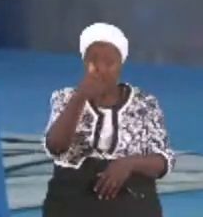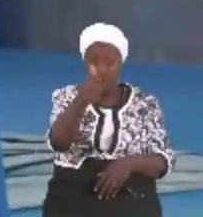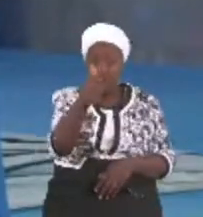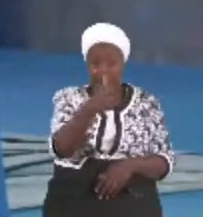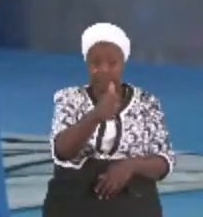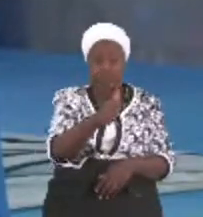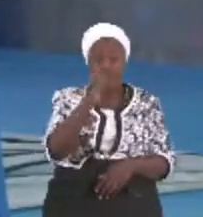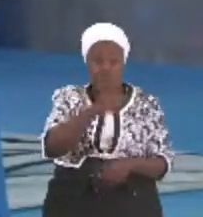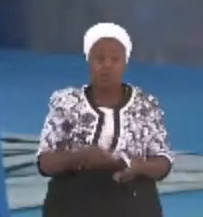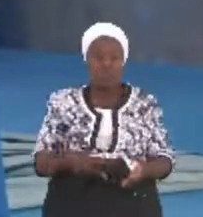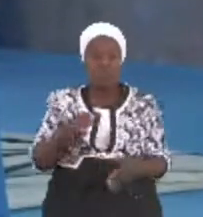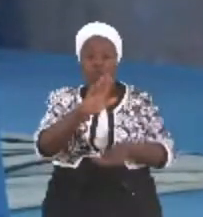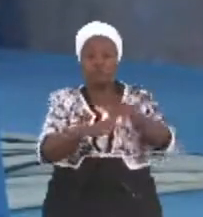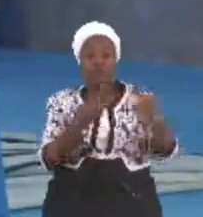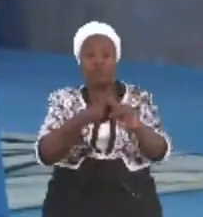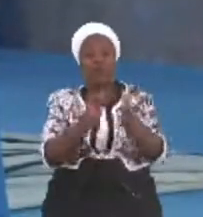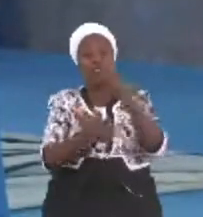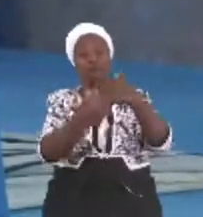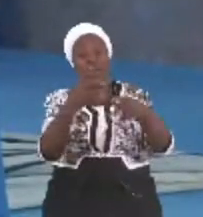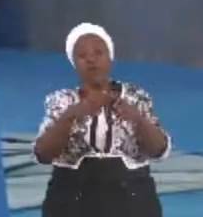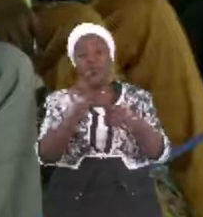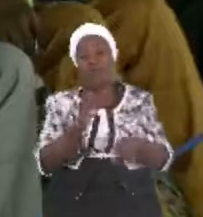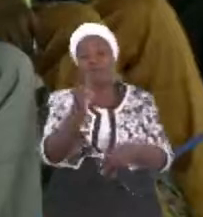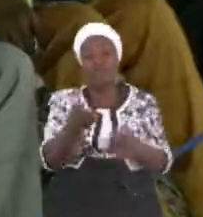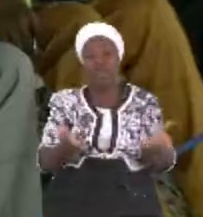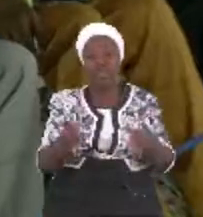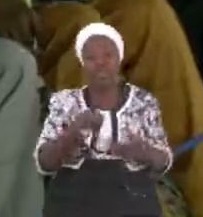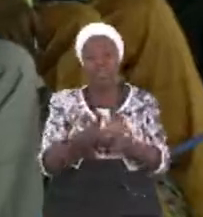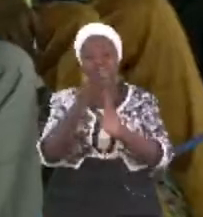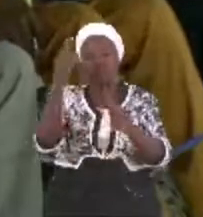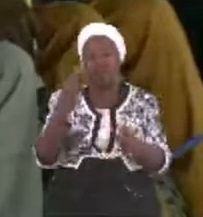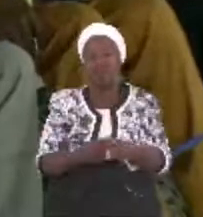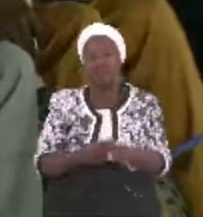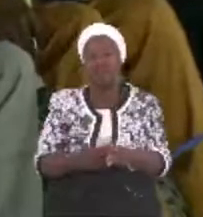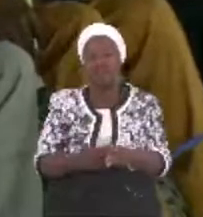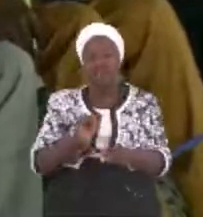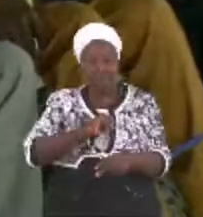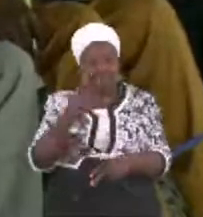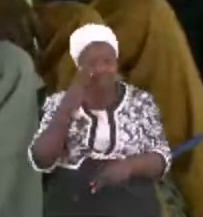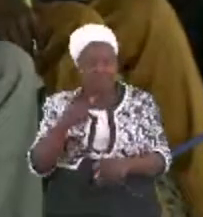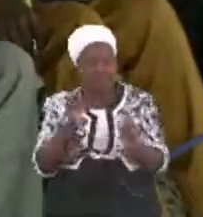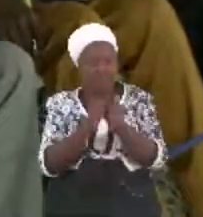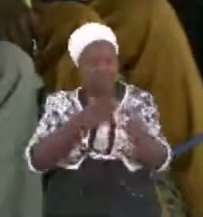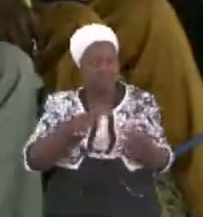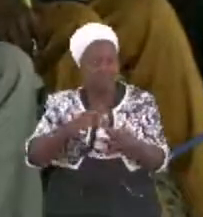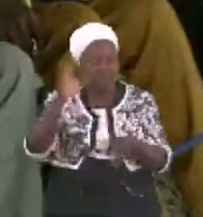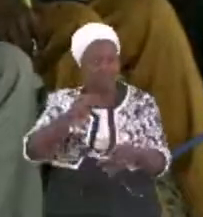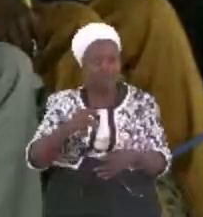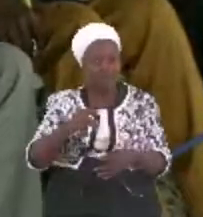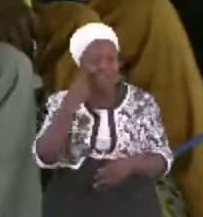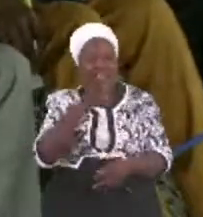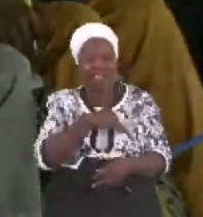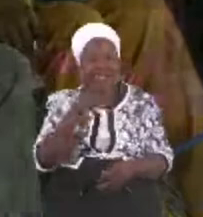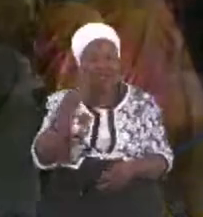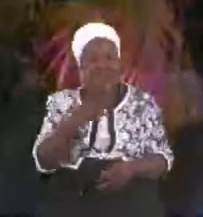marcher de derrière là-bas et tu viendras devant au nom de Jésus. Je te vois avec mes yeux spirituels. Je